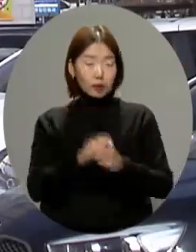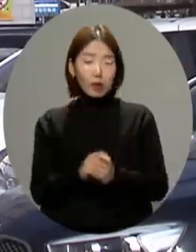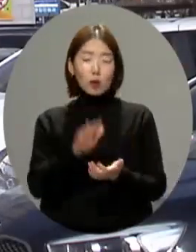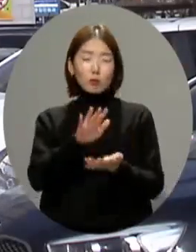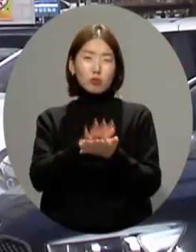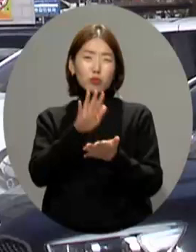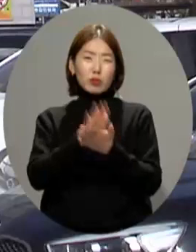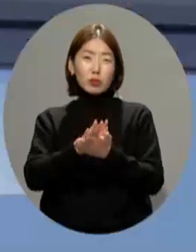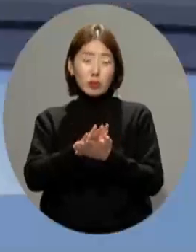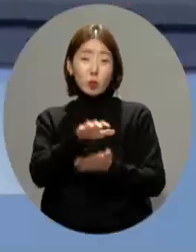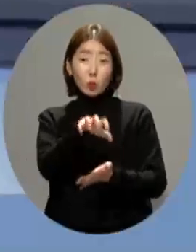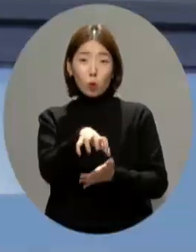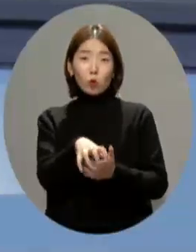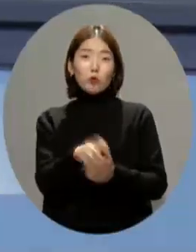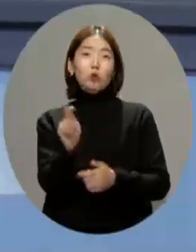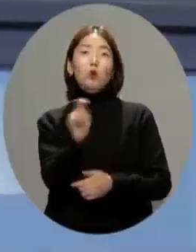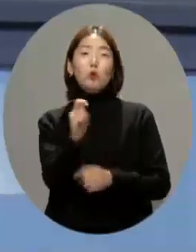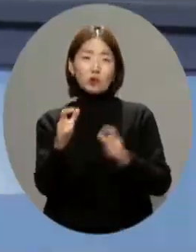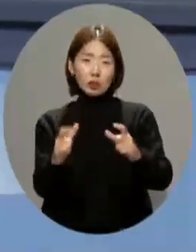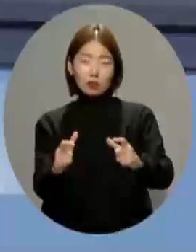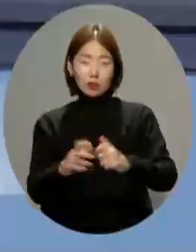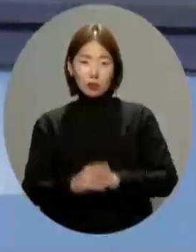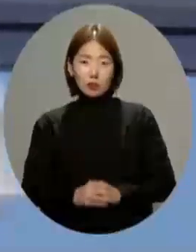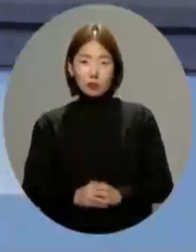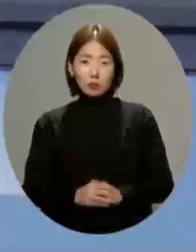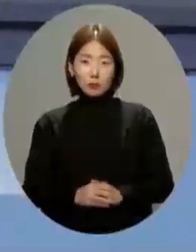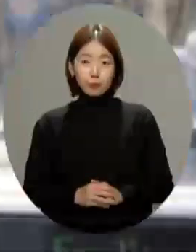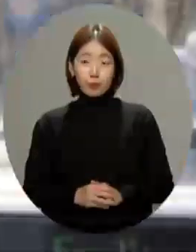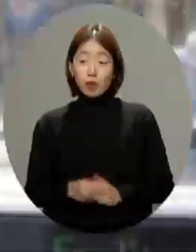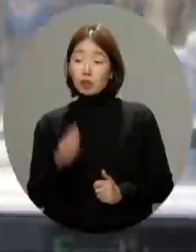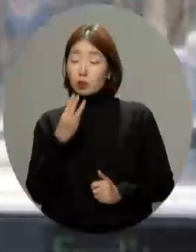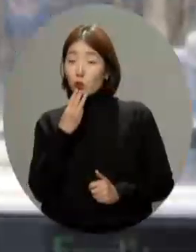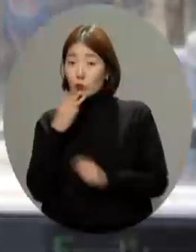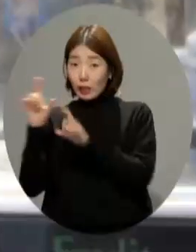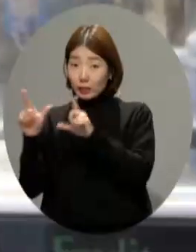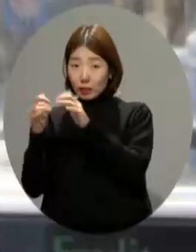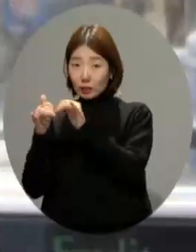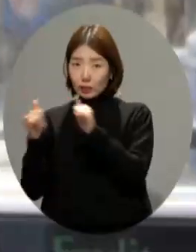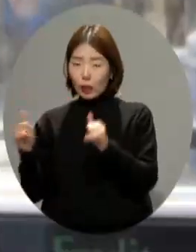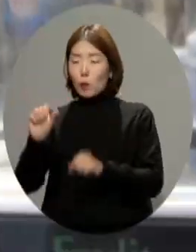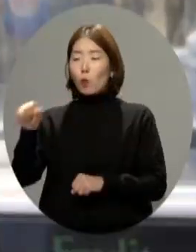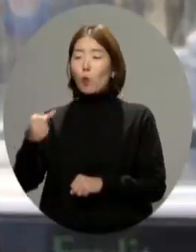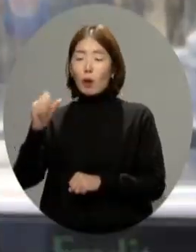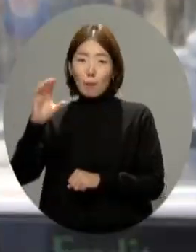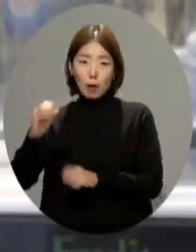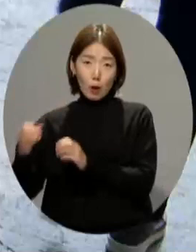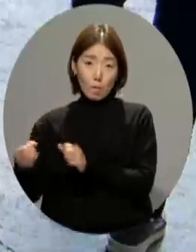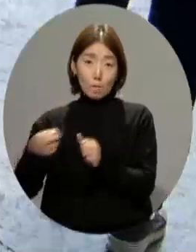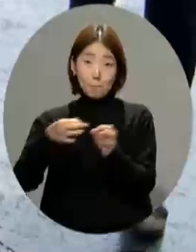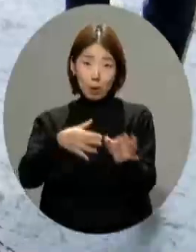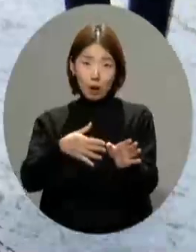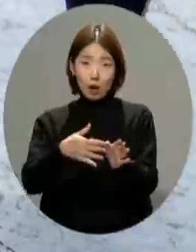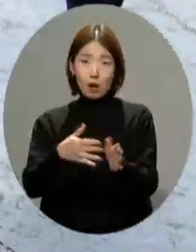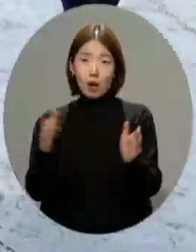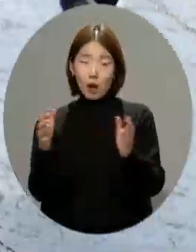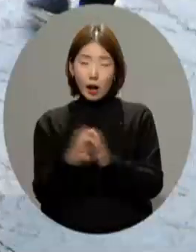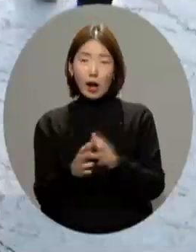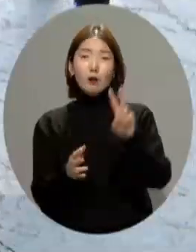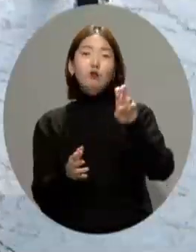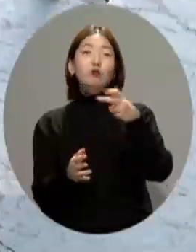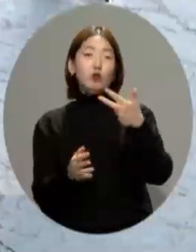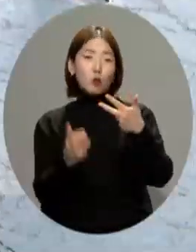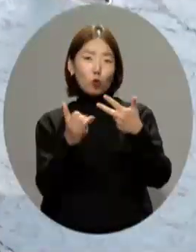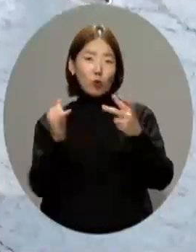열기가 가장 두드러진 곳은 고창군. 수도권에 사는 출향인이 500만 원을 기탁하는 등 모두